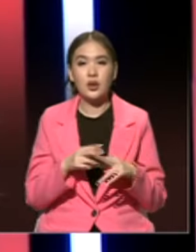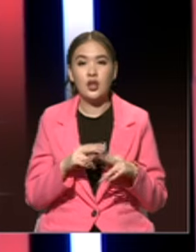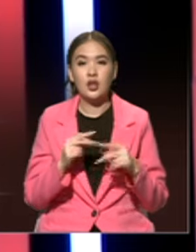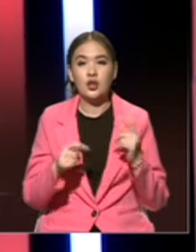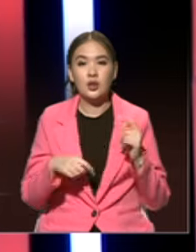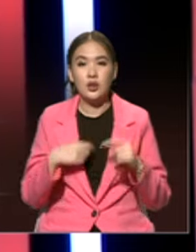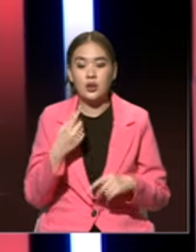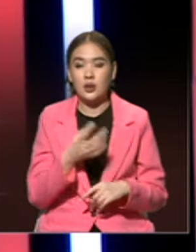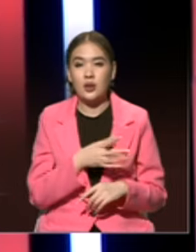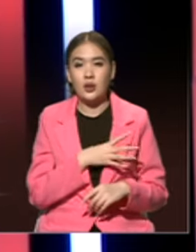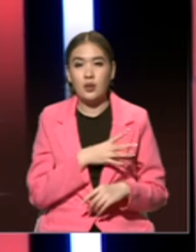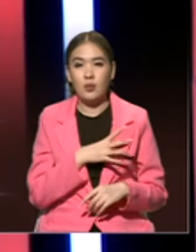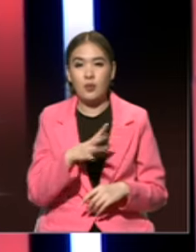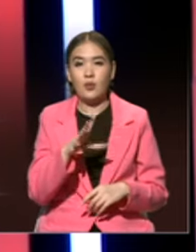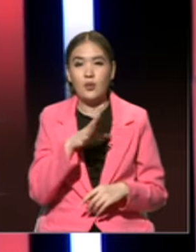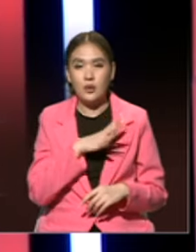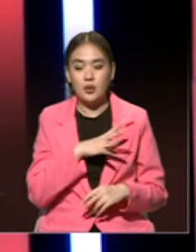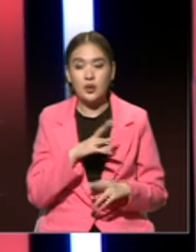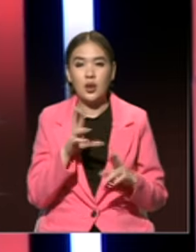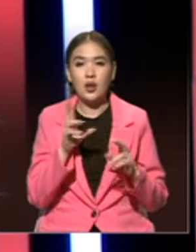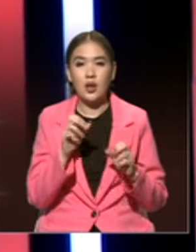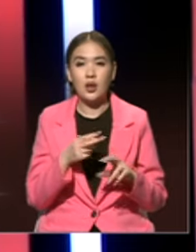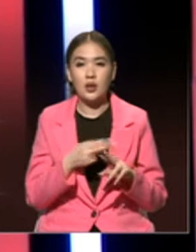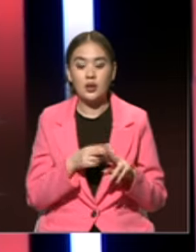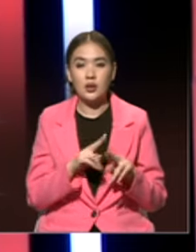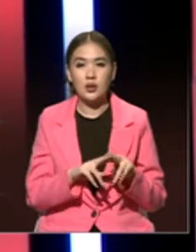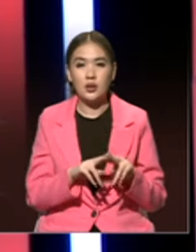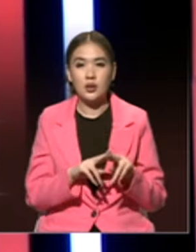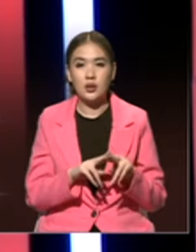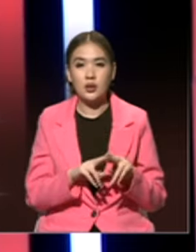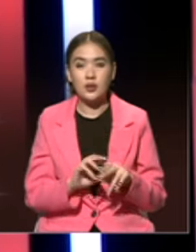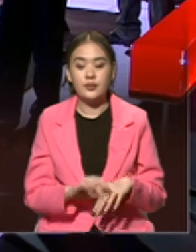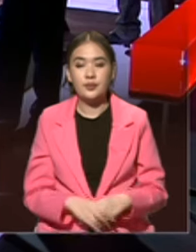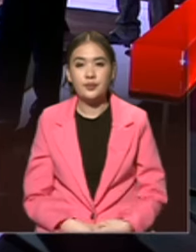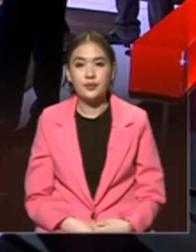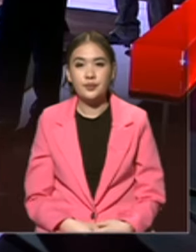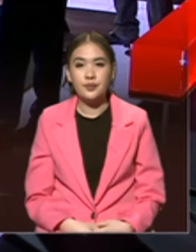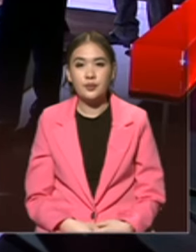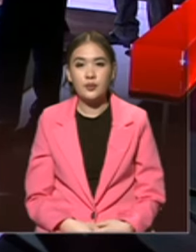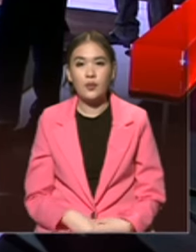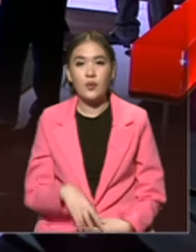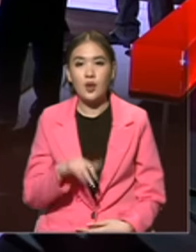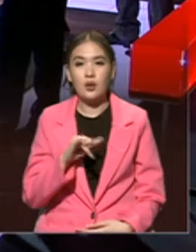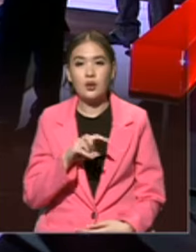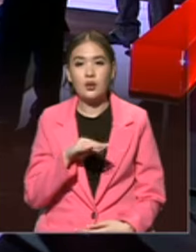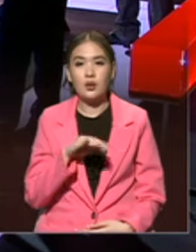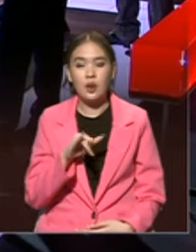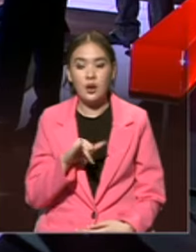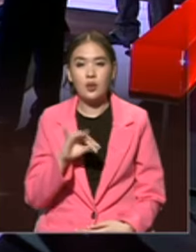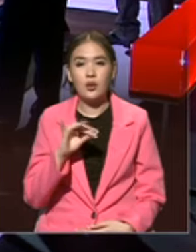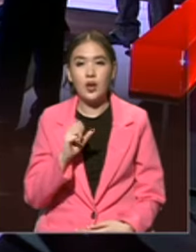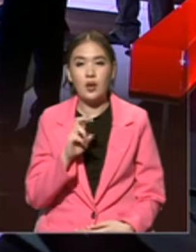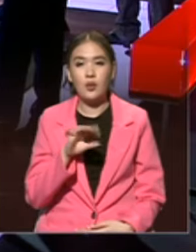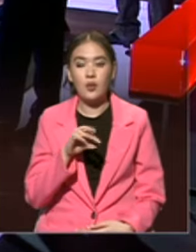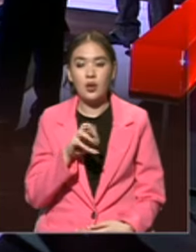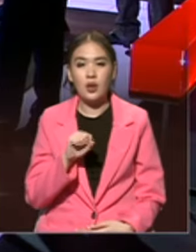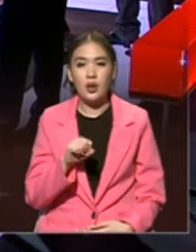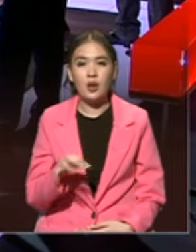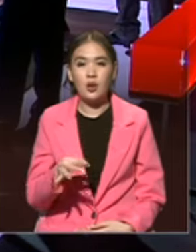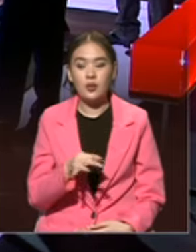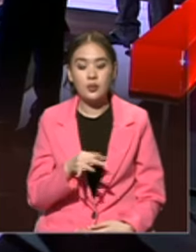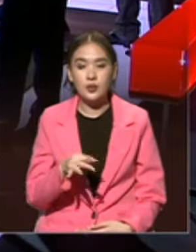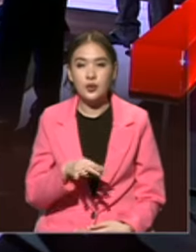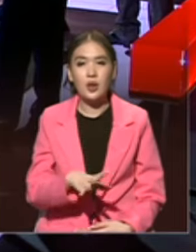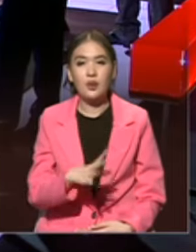болды. Осы жақ қалай болады? Ескеріледі алдағы уақытта. Ескеріле ме? Ұлытау мен Ақмола облысында болды,